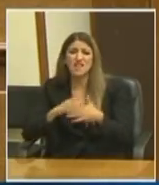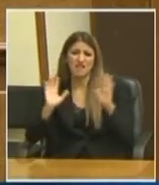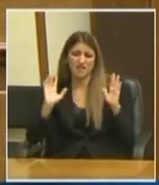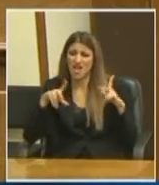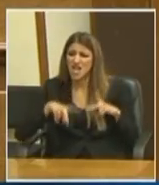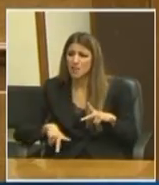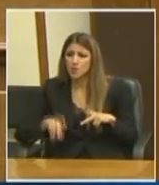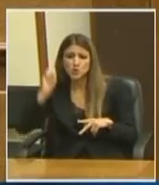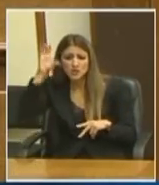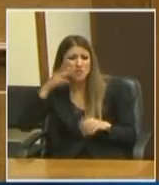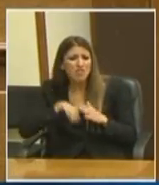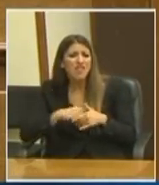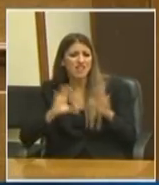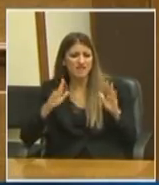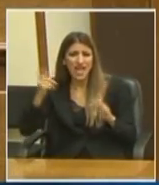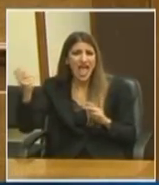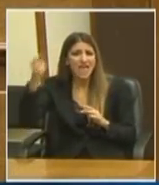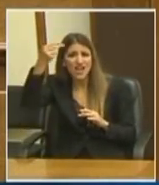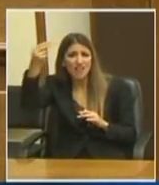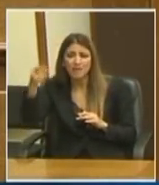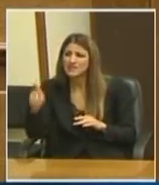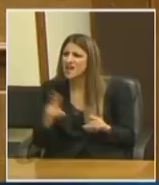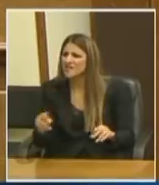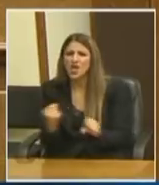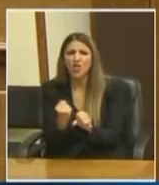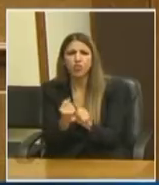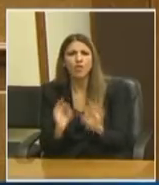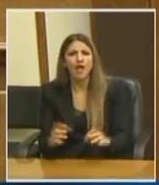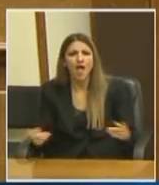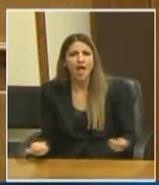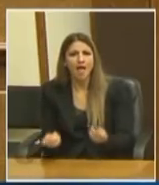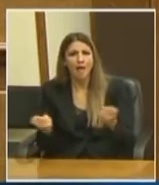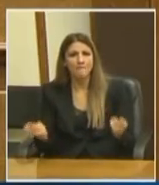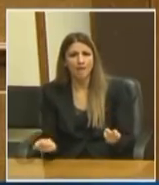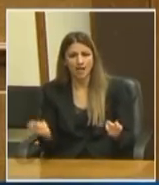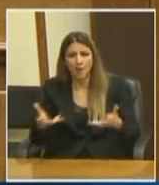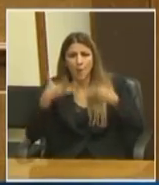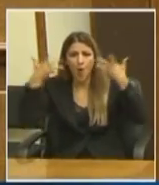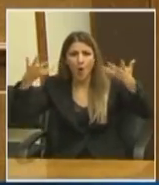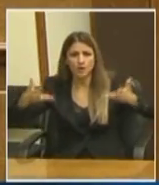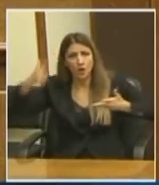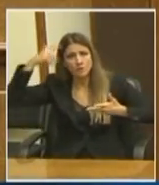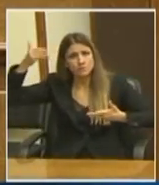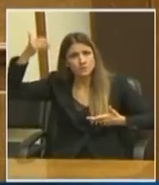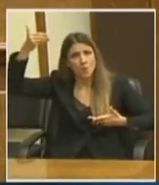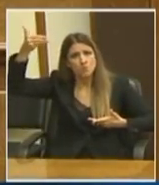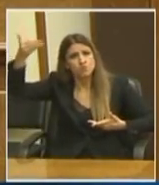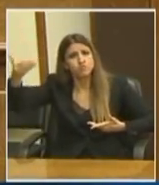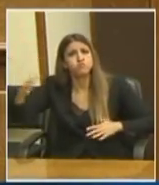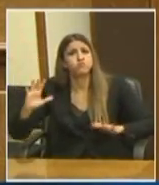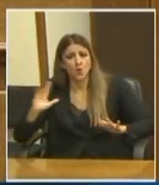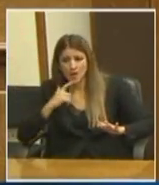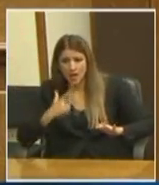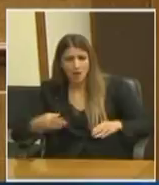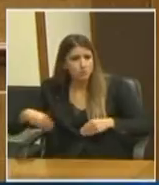εθνικό θέμα. Οι άνθρωποι κάνουν δουλειές και πού πουλάνε για κανένα προοδευτηλίκι, για κάποιον αριβίστα, χρήσιμο ηλίθιο